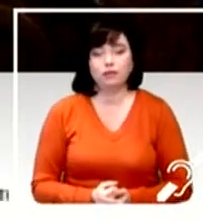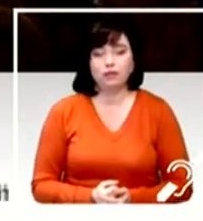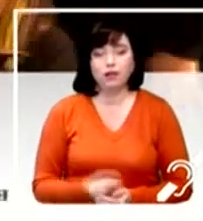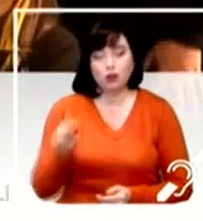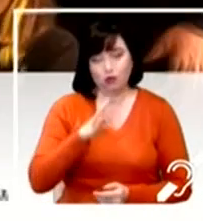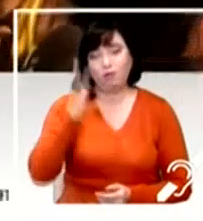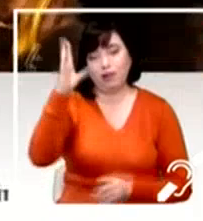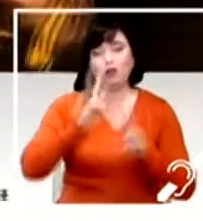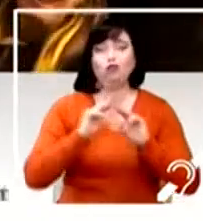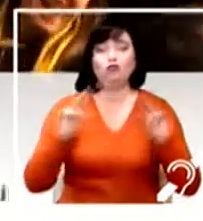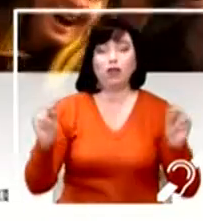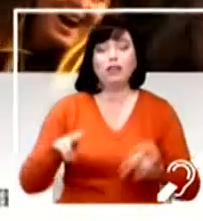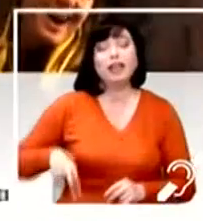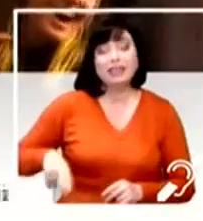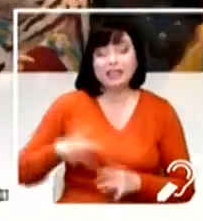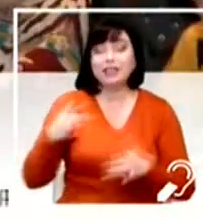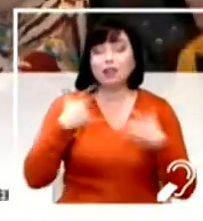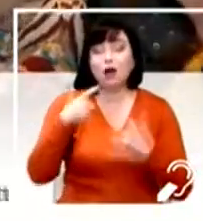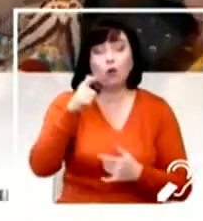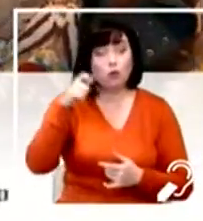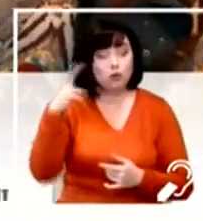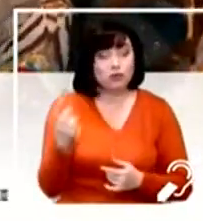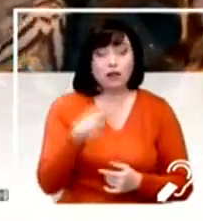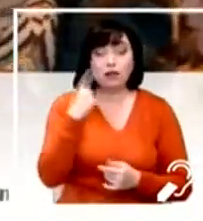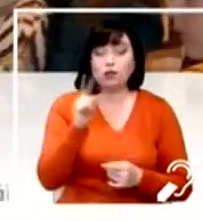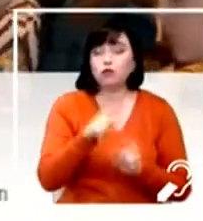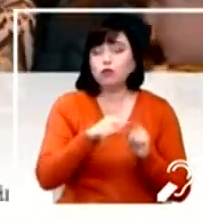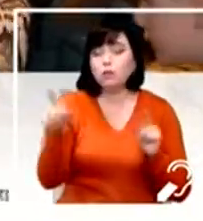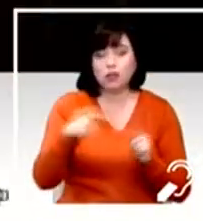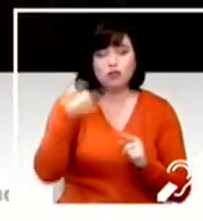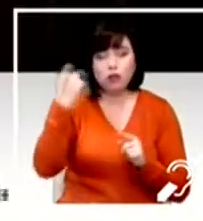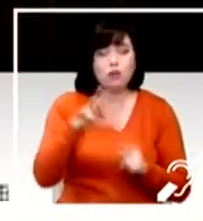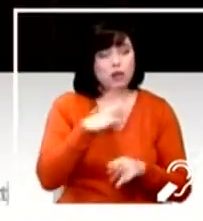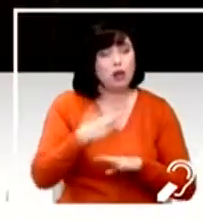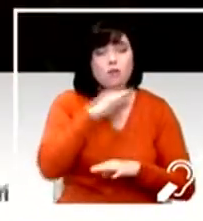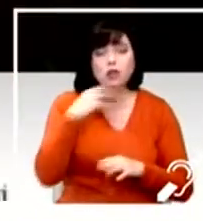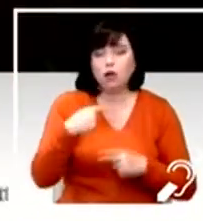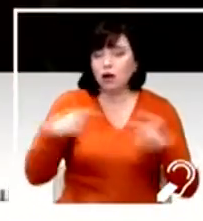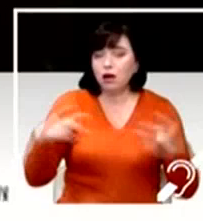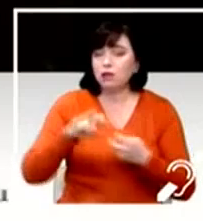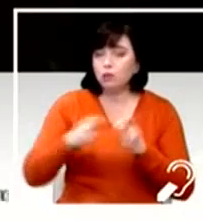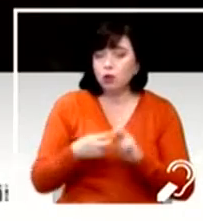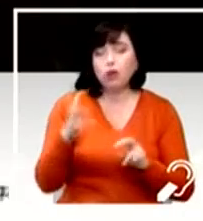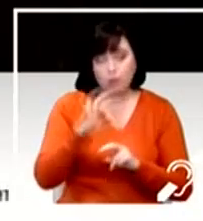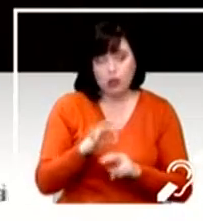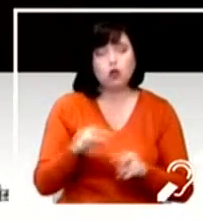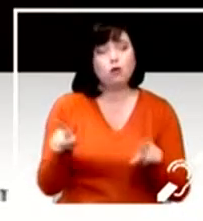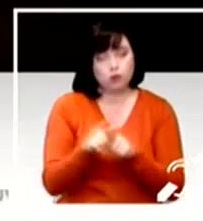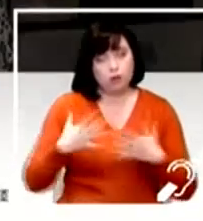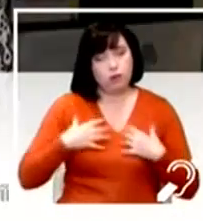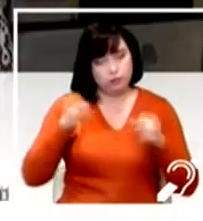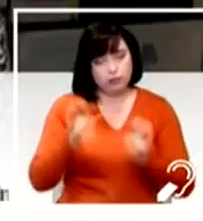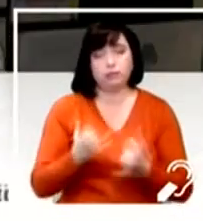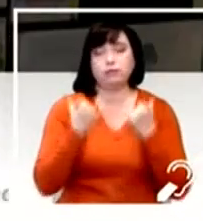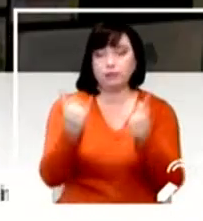să fie fericit. Directorul Teatrului Guguță povestește că de-a lungul anilor instituția a trecut prin multe provocări, însă a rămas dedicată